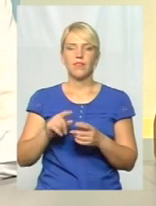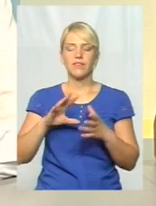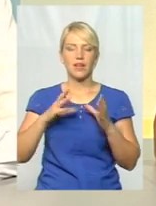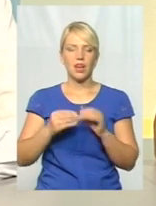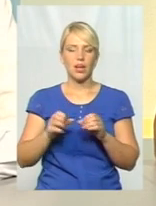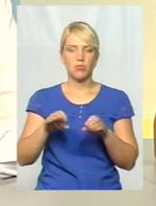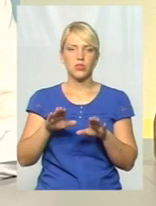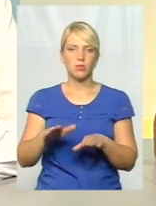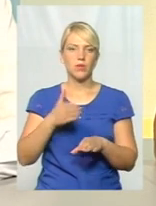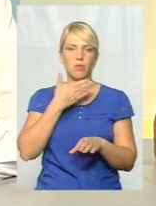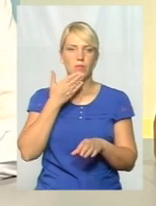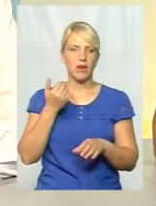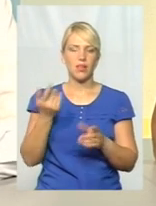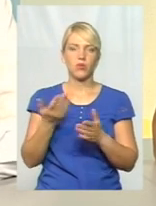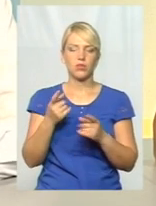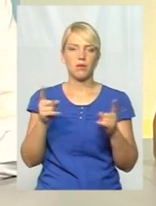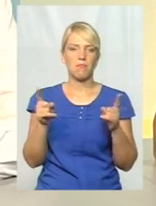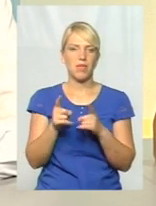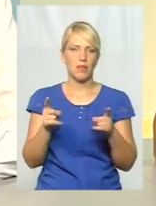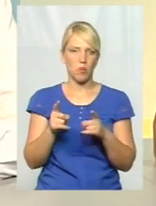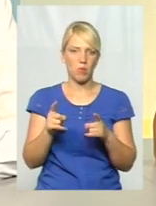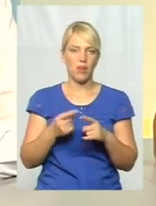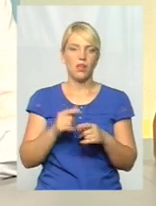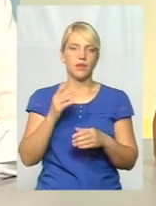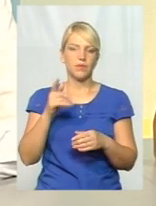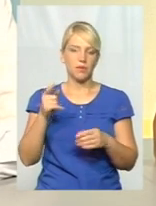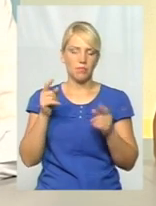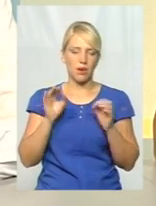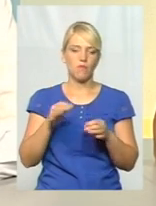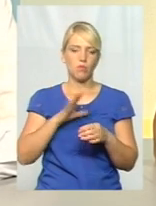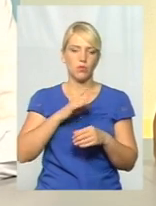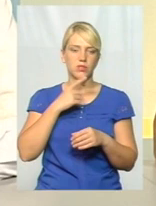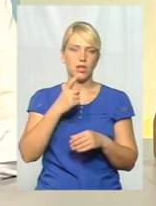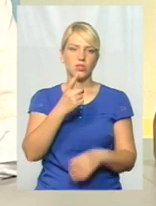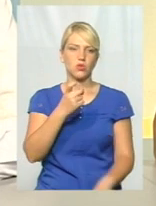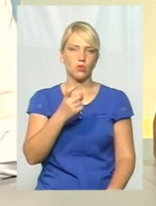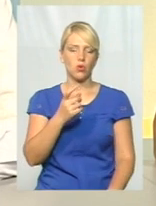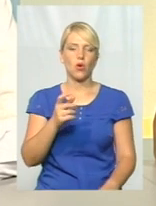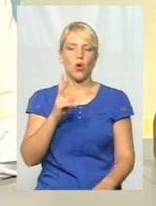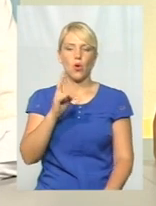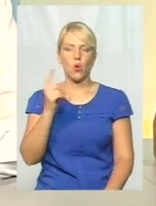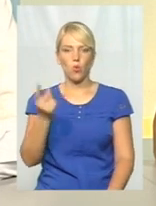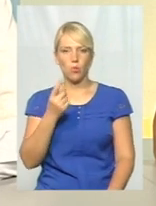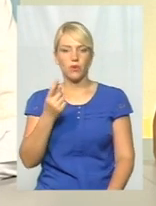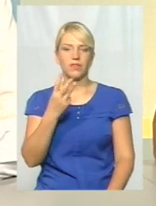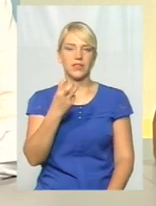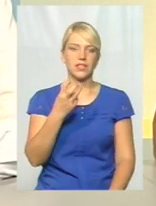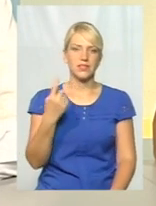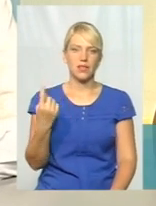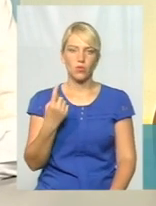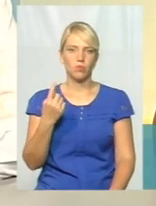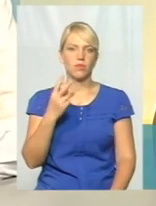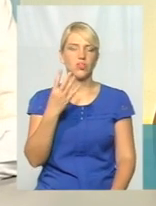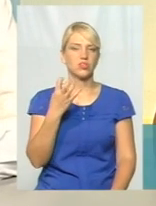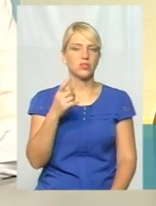передбачає якоїсь мінімальної межі. Правильно було сказано, 100 кубів, 300, 400 ти повинен встановити модем. Тобто це взагалі